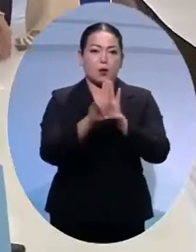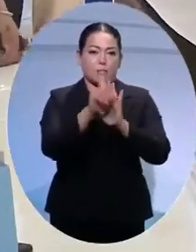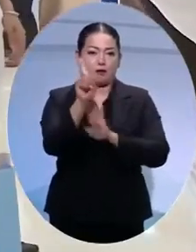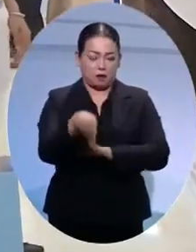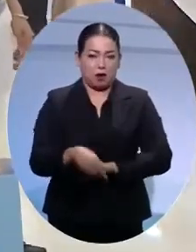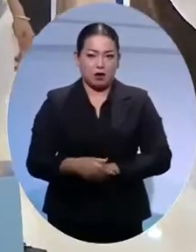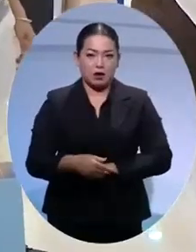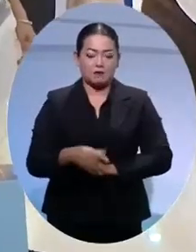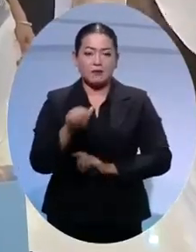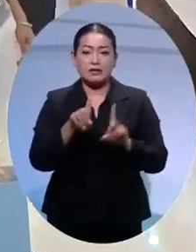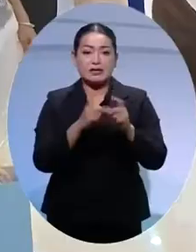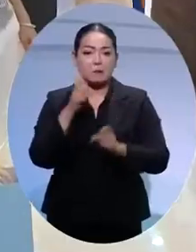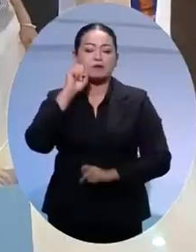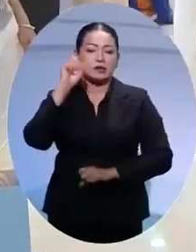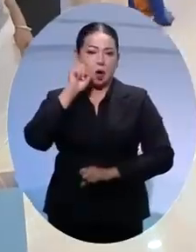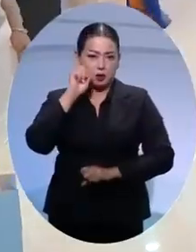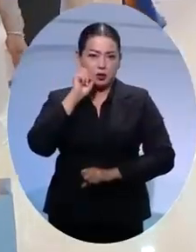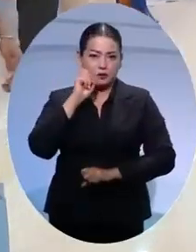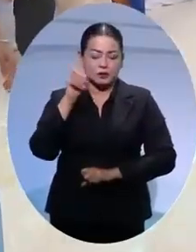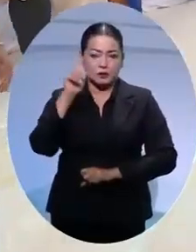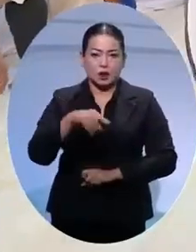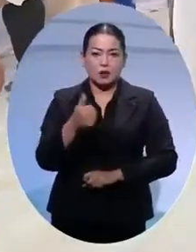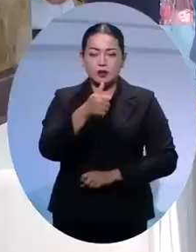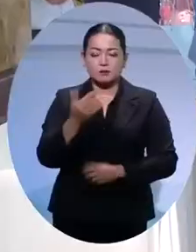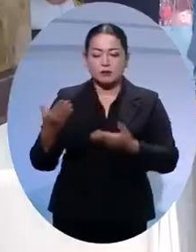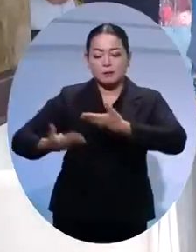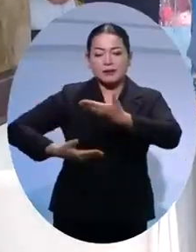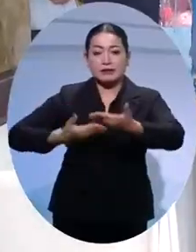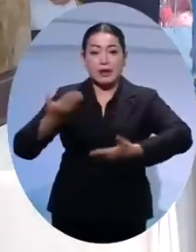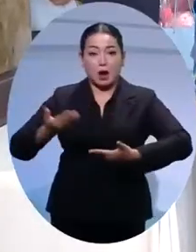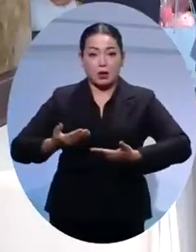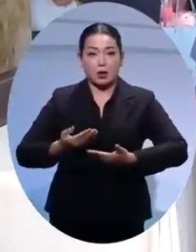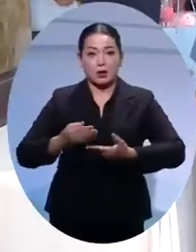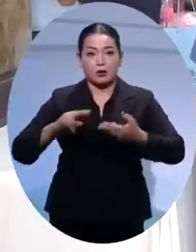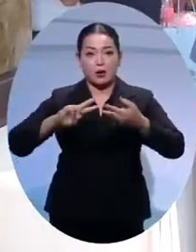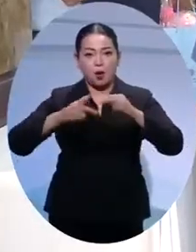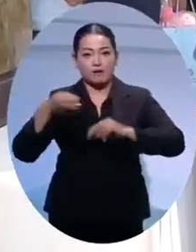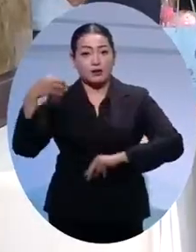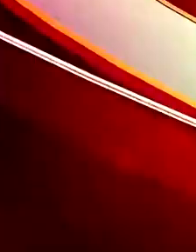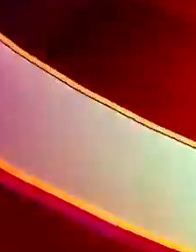chuyển phôi và tăng tỷ lệ thụ thai trong ống nghiệm, đem đến nhiều cơ hội cho cha mẹ hiếm muộn.